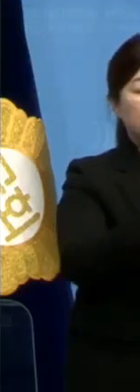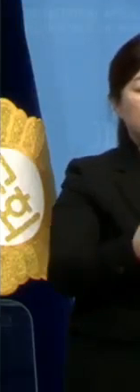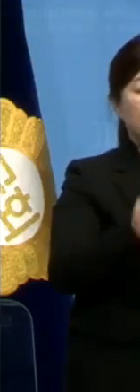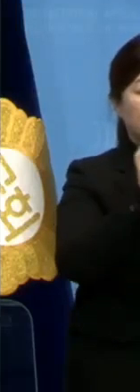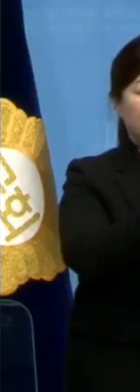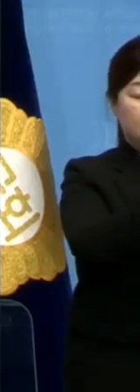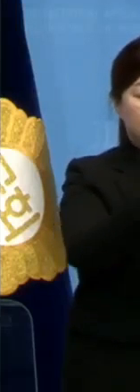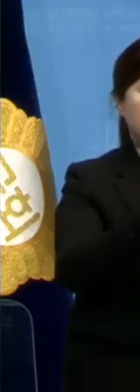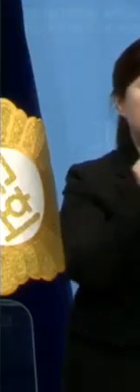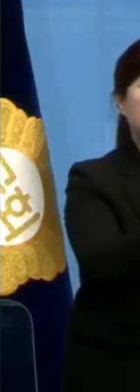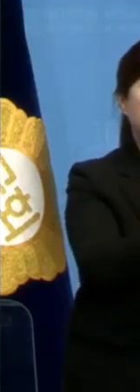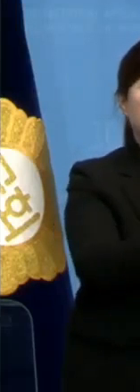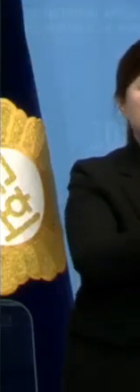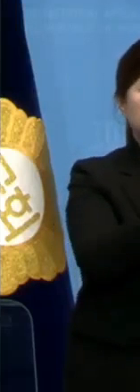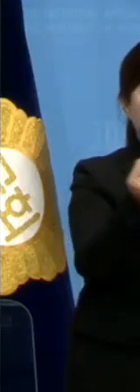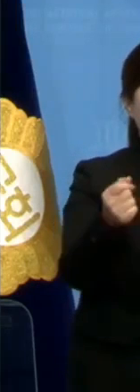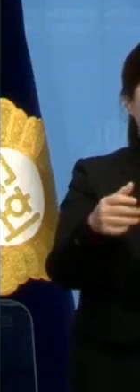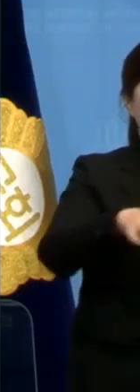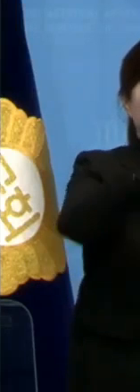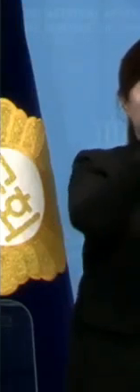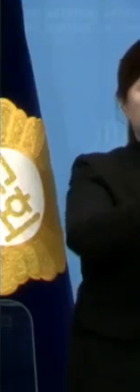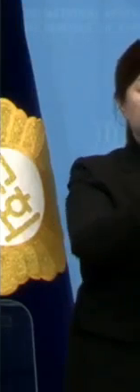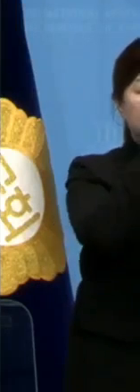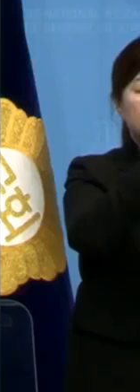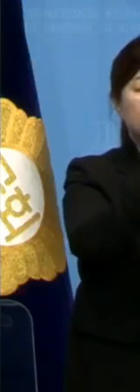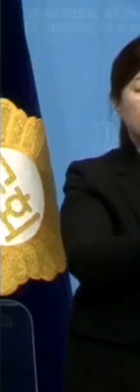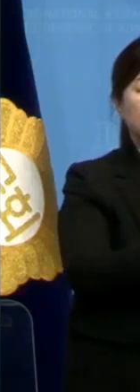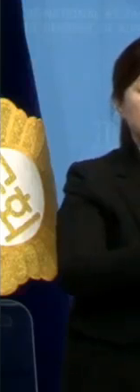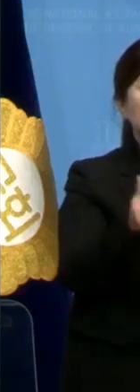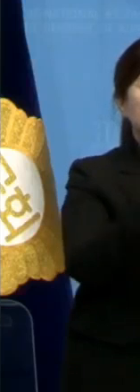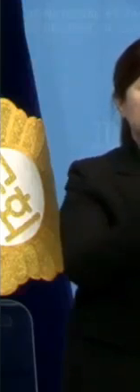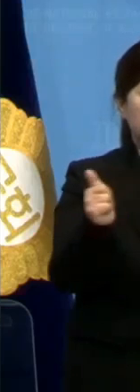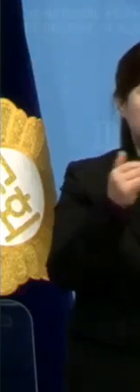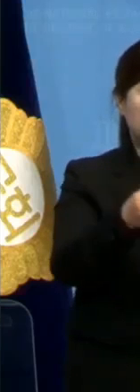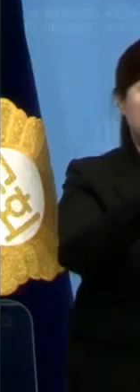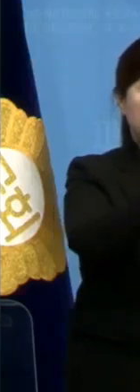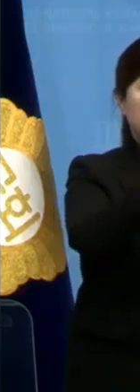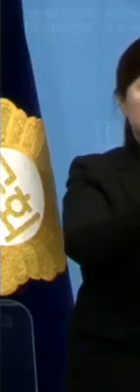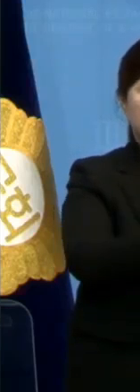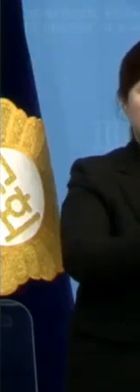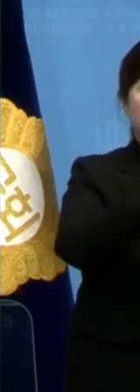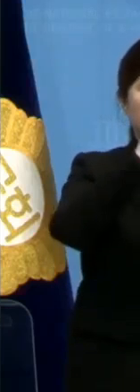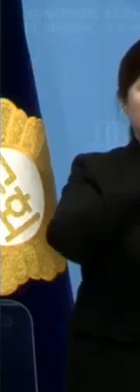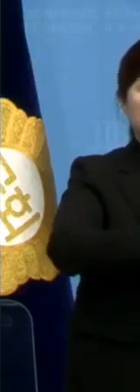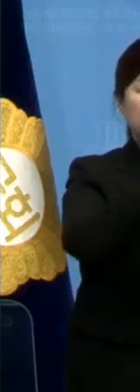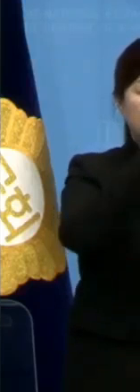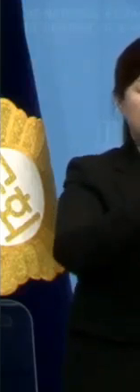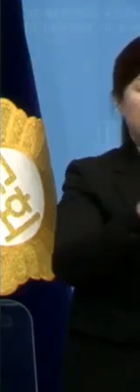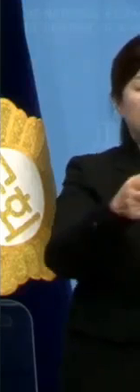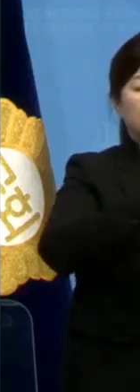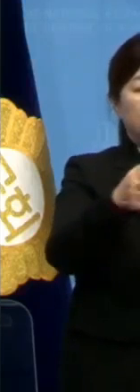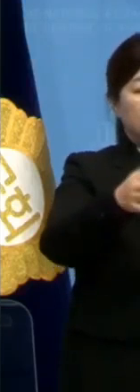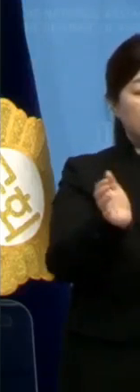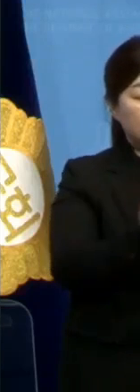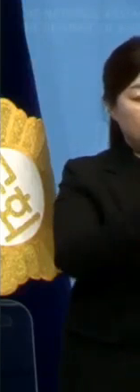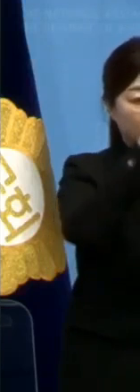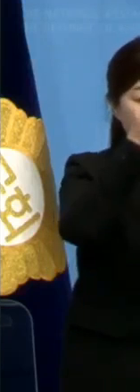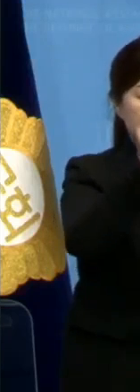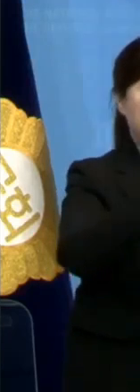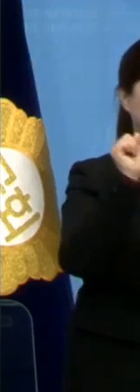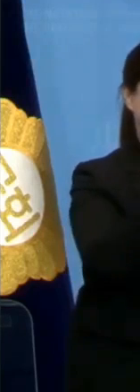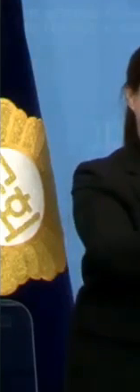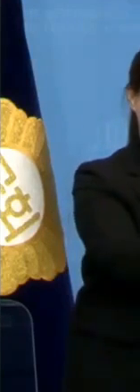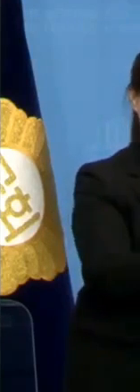발병으로 인해 코호트 격리가 이루어지고 있지만 인력 시설 등의 한계로 인해 의료진과 환자 감염이